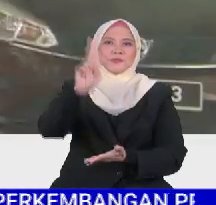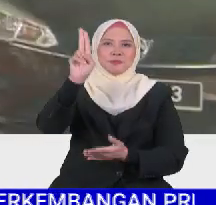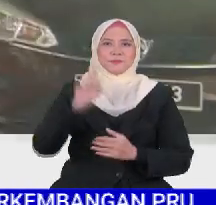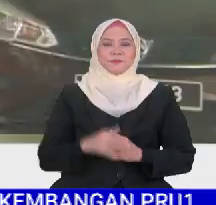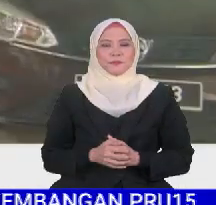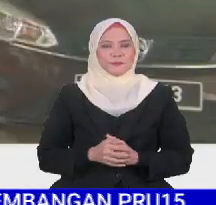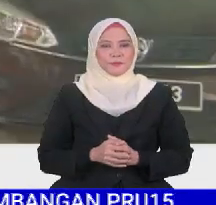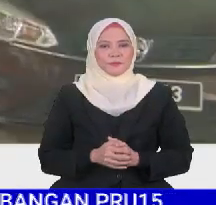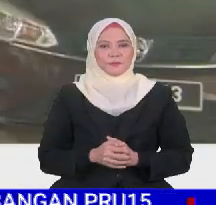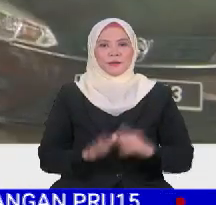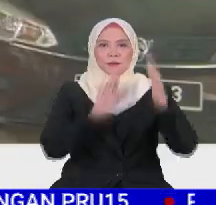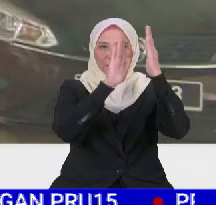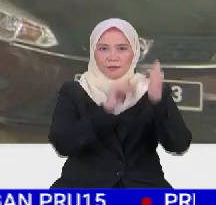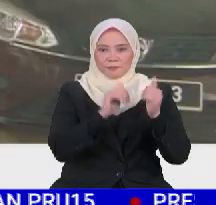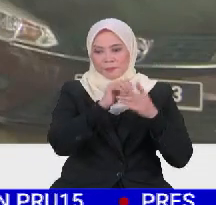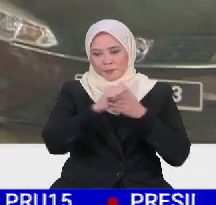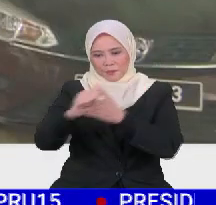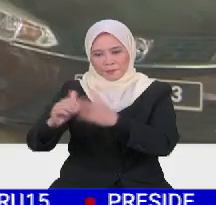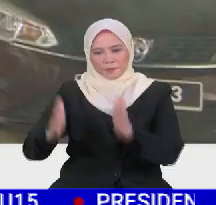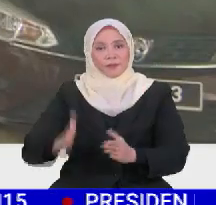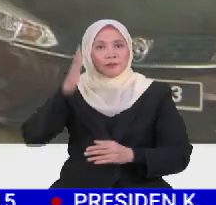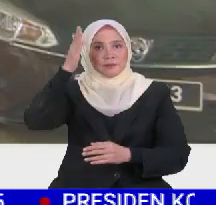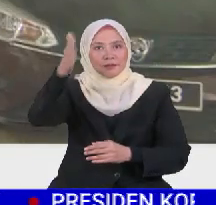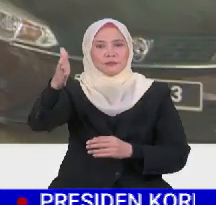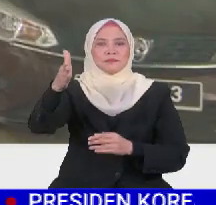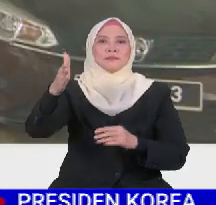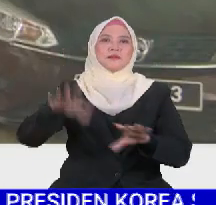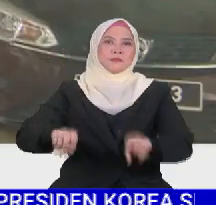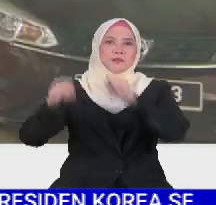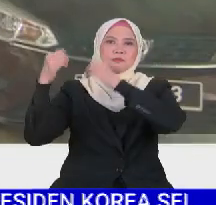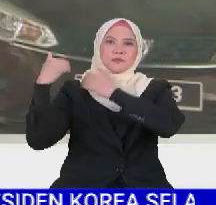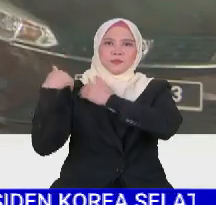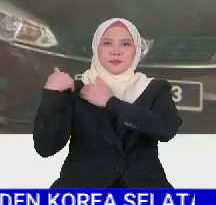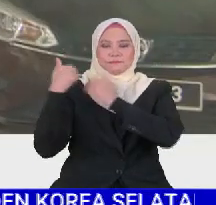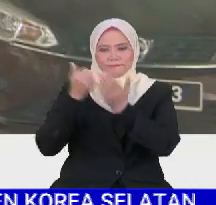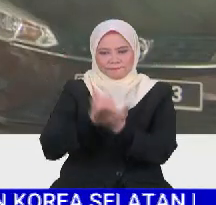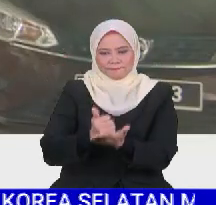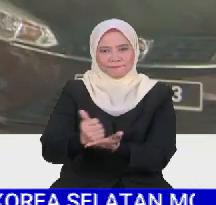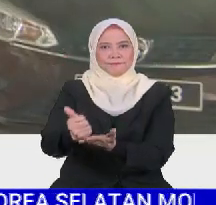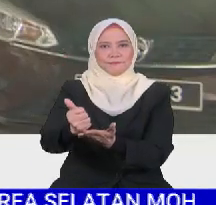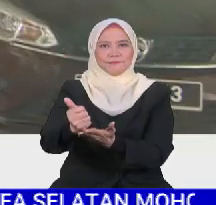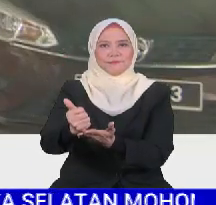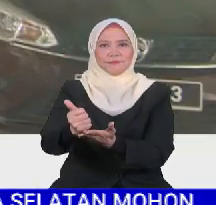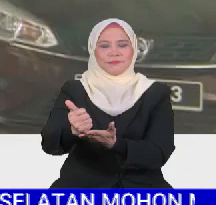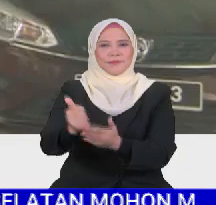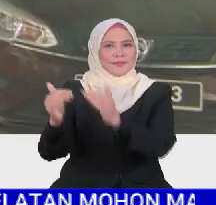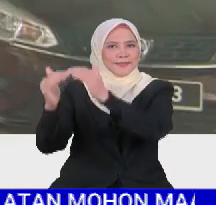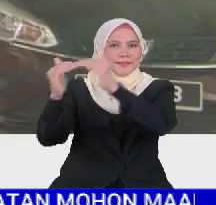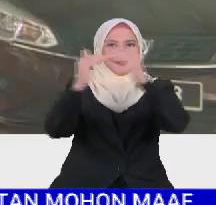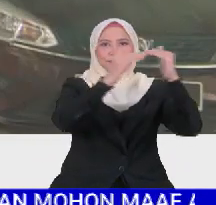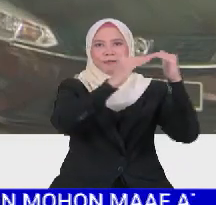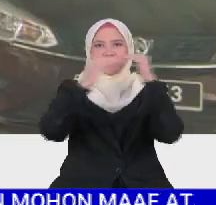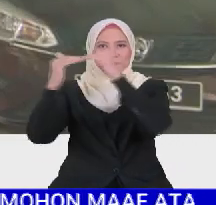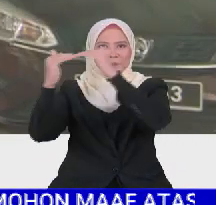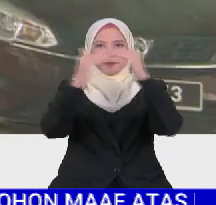mengharapkan pemimpin di masa akan datang untuk menjalankan tugas mereka dengan lebih amanah dan lebih seksama dan